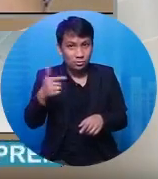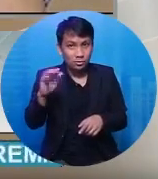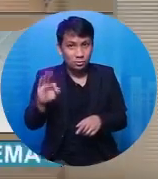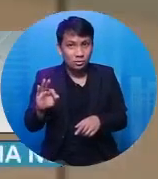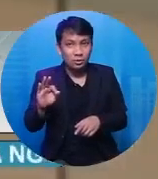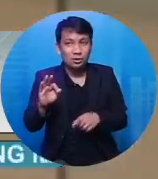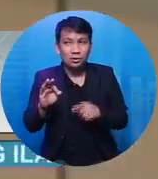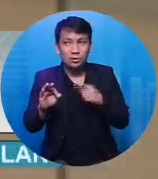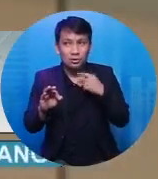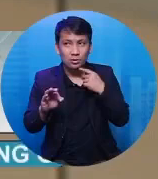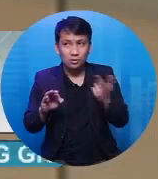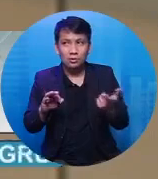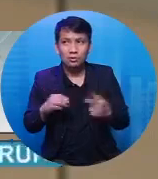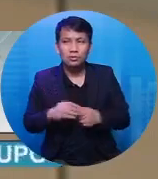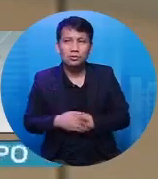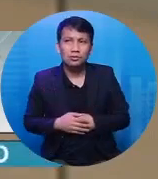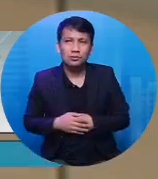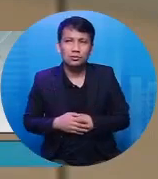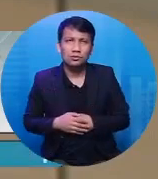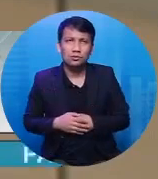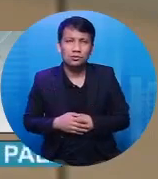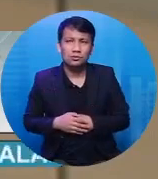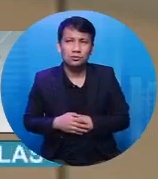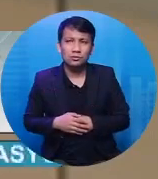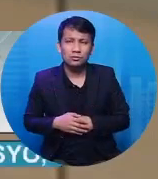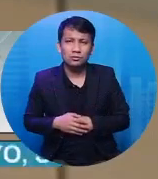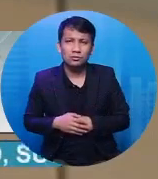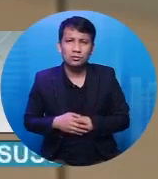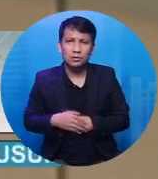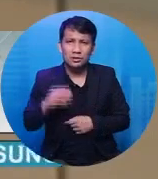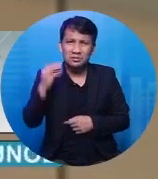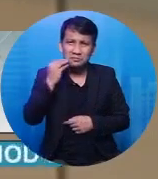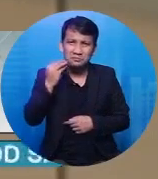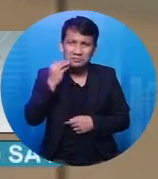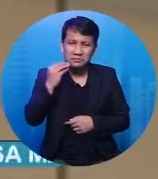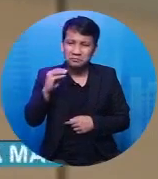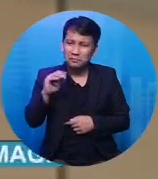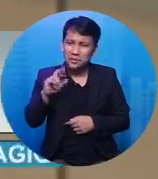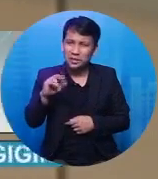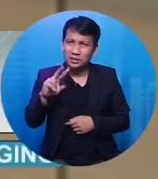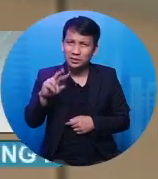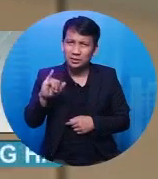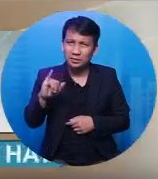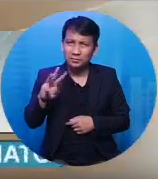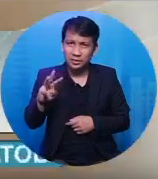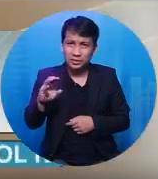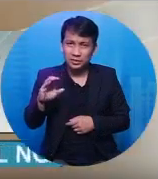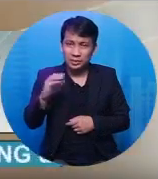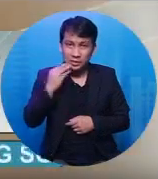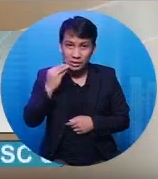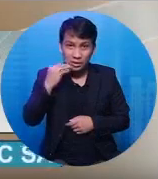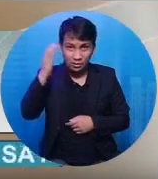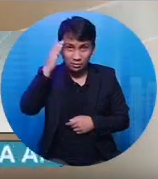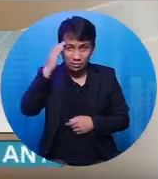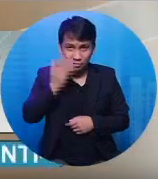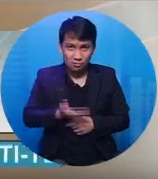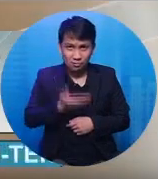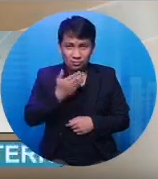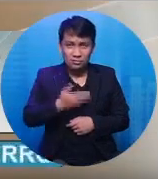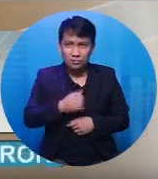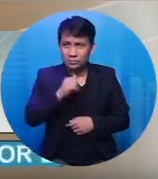na yan, ang kabit niya. Maribik. Opo. Kilala niyo po itong si Maribik? Ipo.